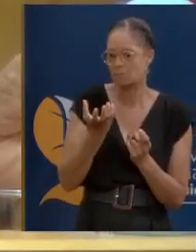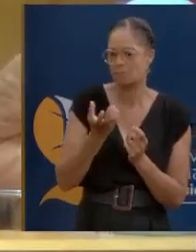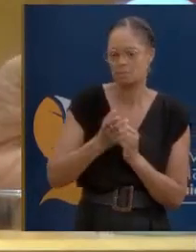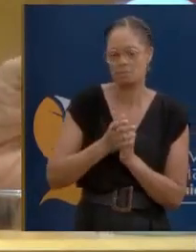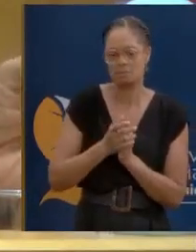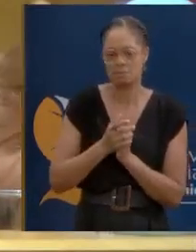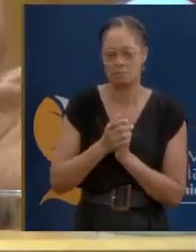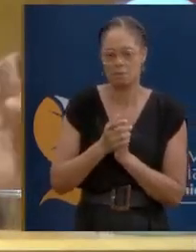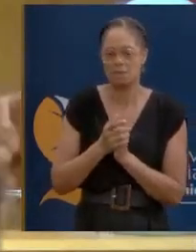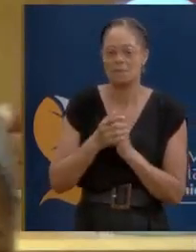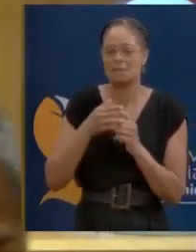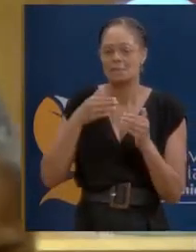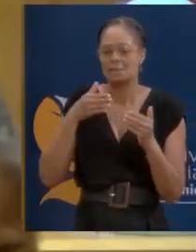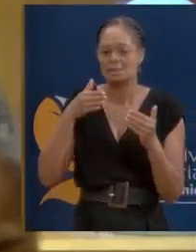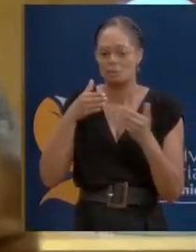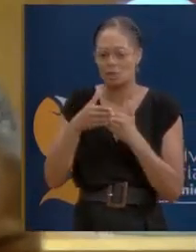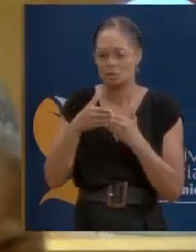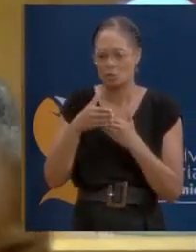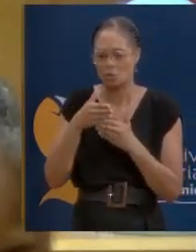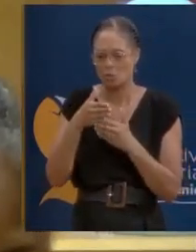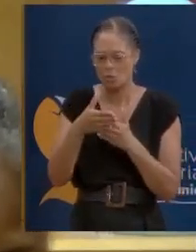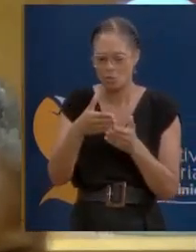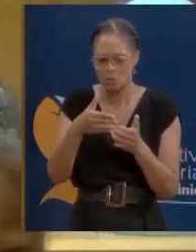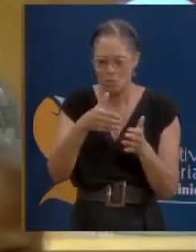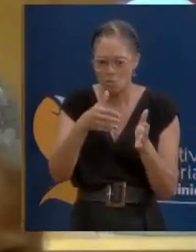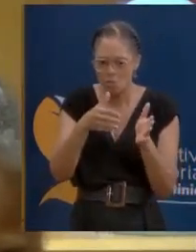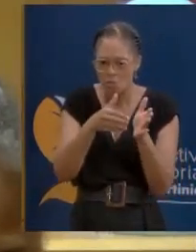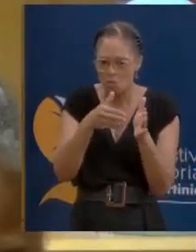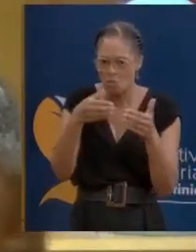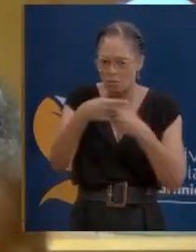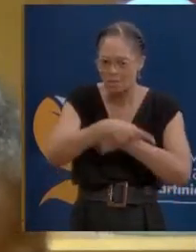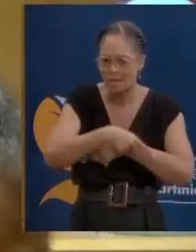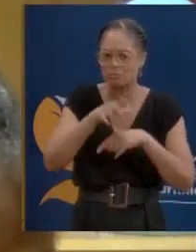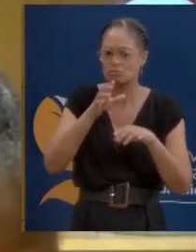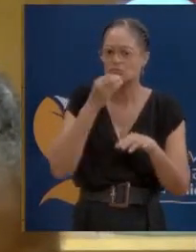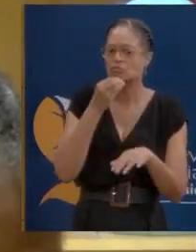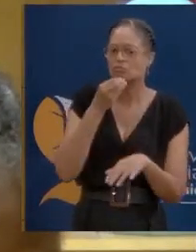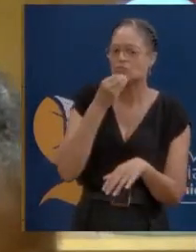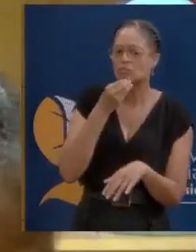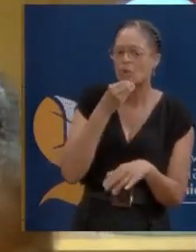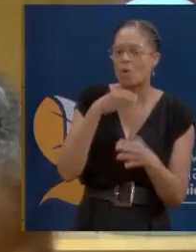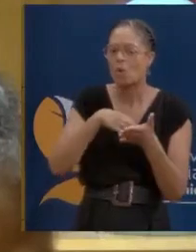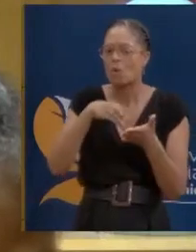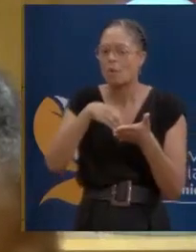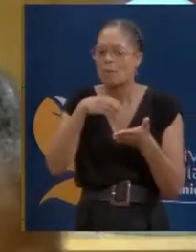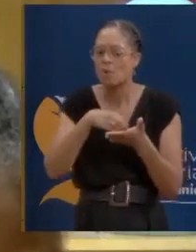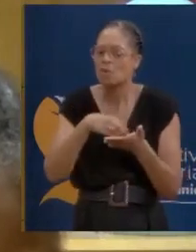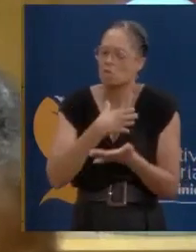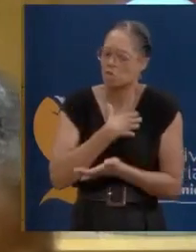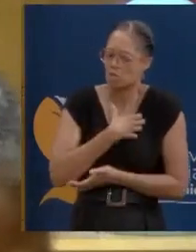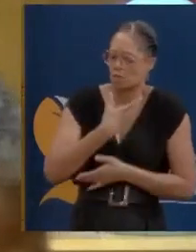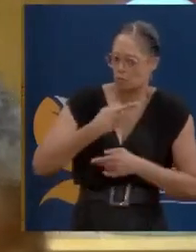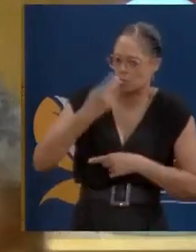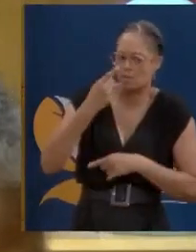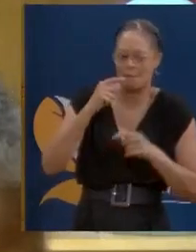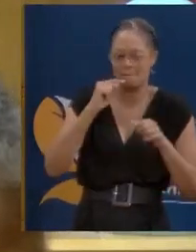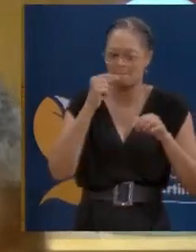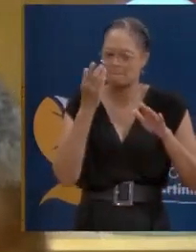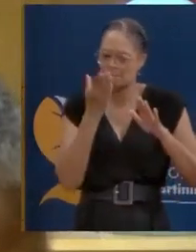la simulation montre au contraire, les communes vont s'enrichir, ils ne vont rien perdre. Je n'y crois pas. Par contre, ce qui est